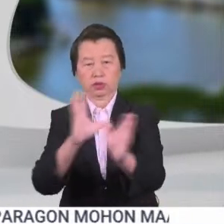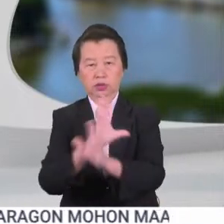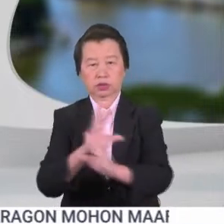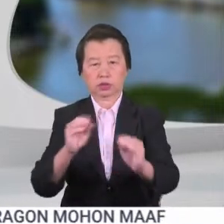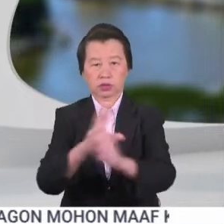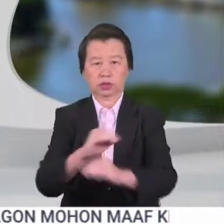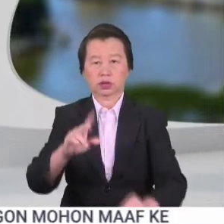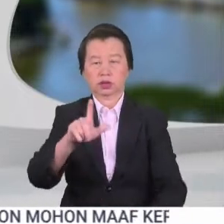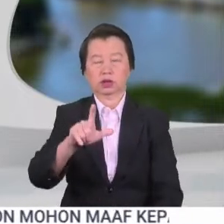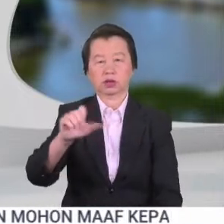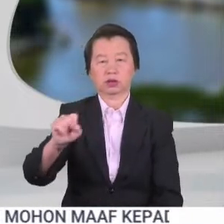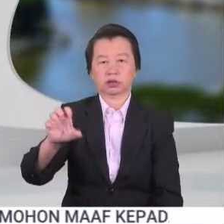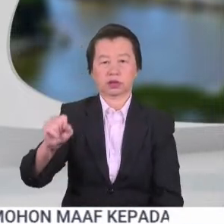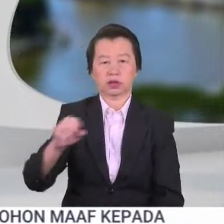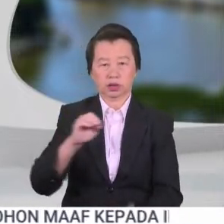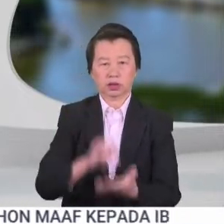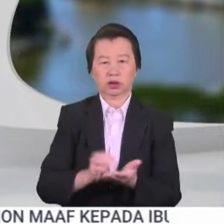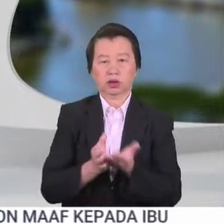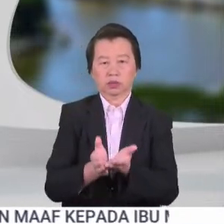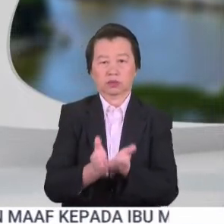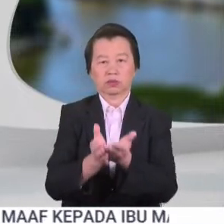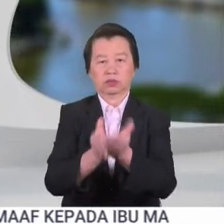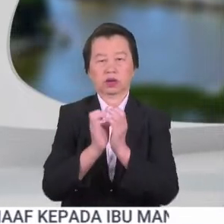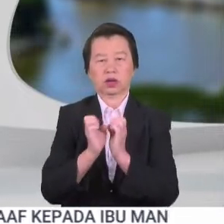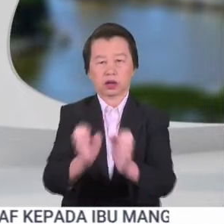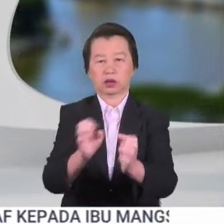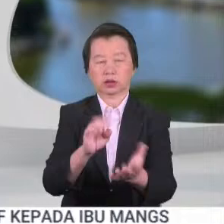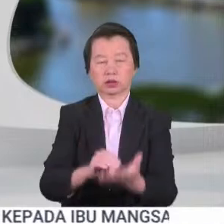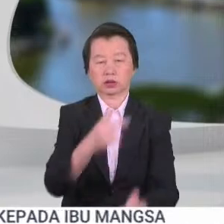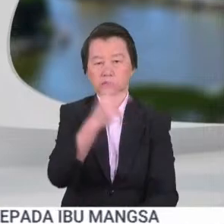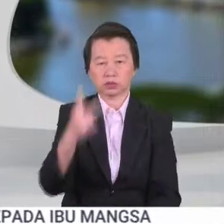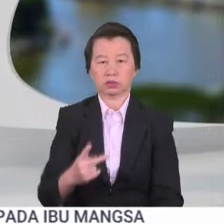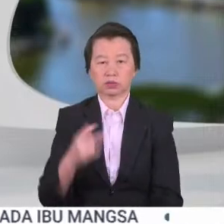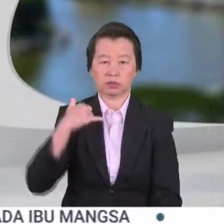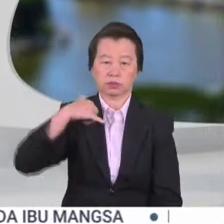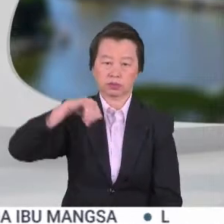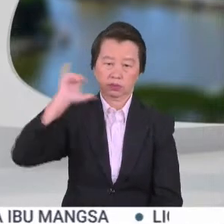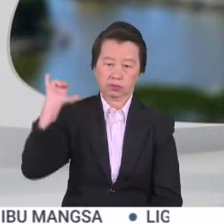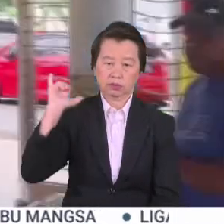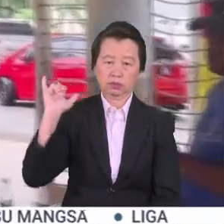lss di terminal penumpang bot Express di Kuching